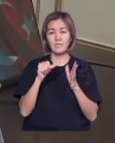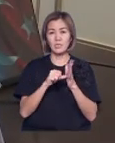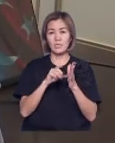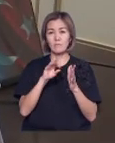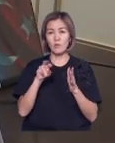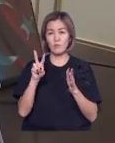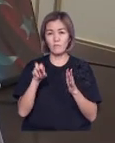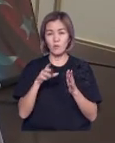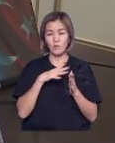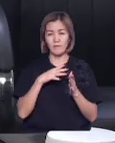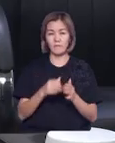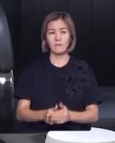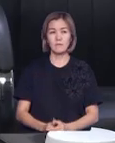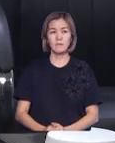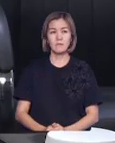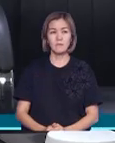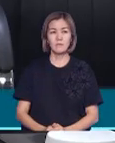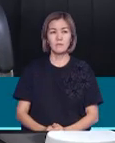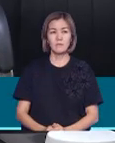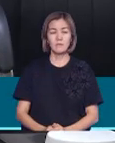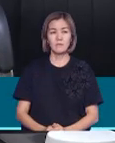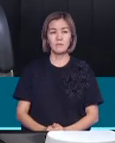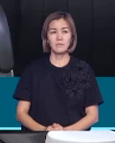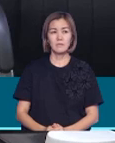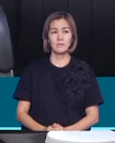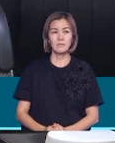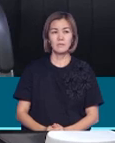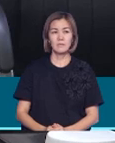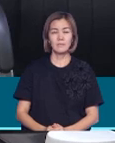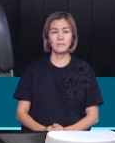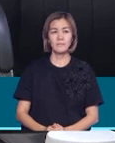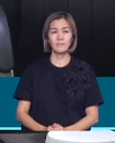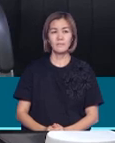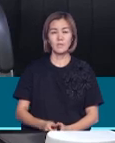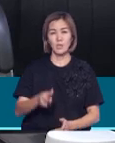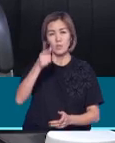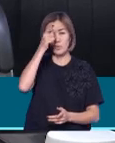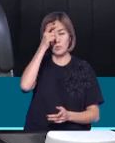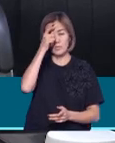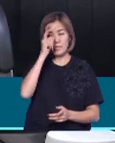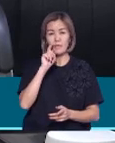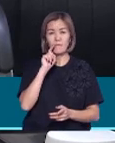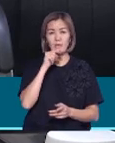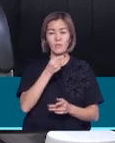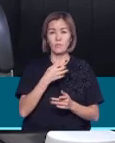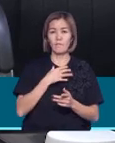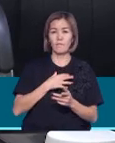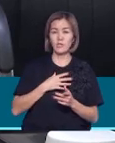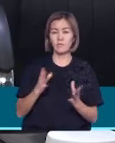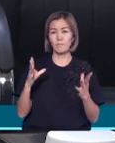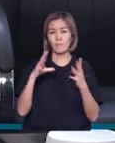миллионов американских долларов. Говорить об экономике, то Турция является важным